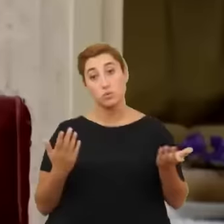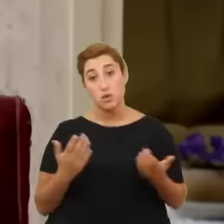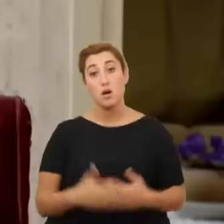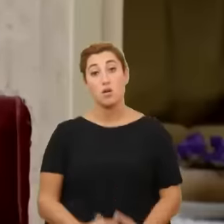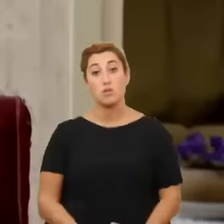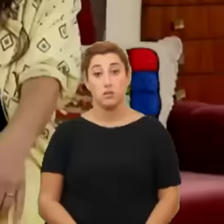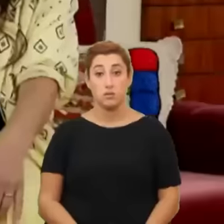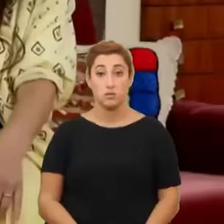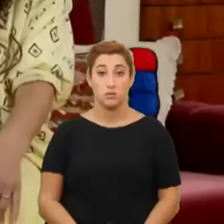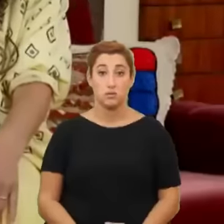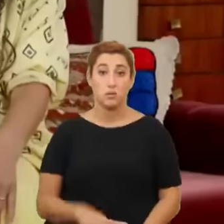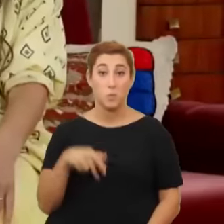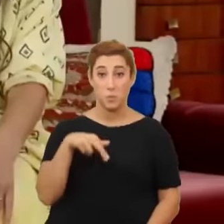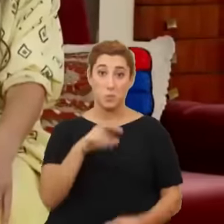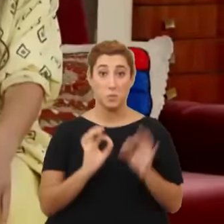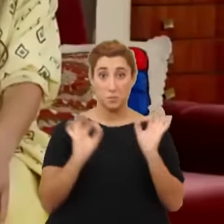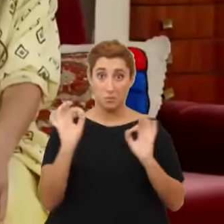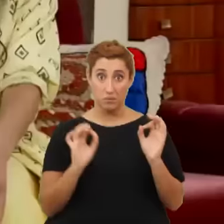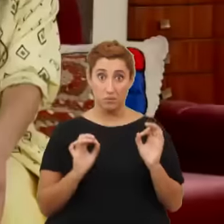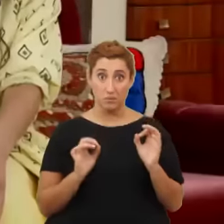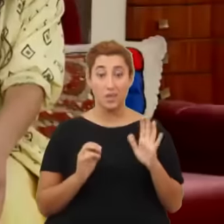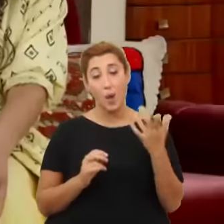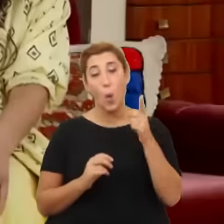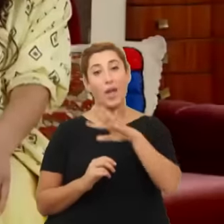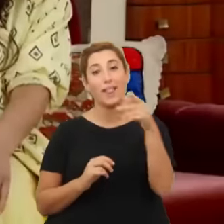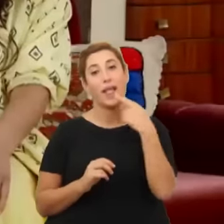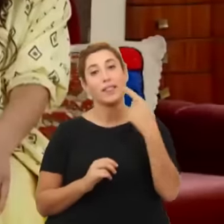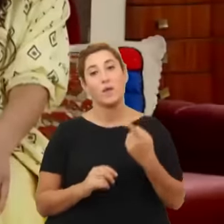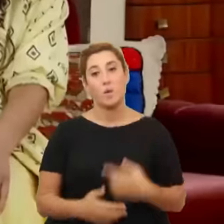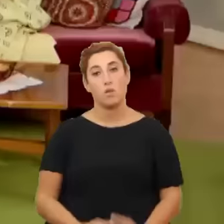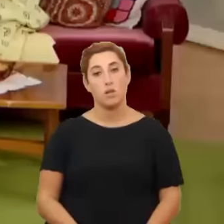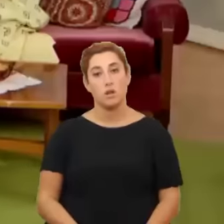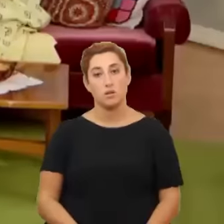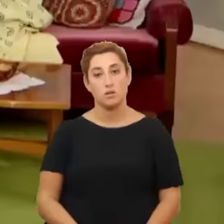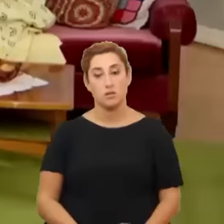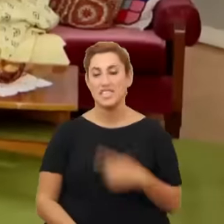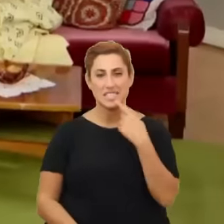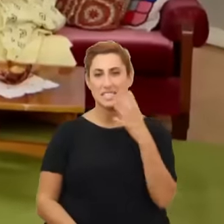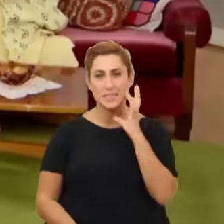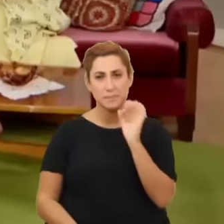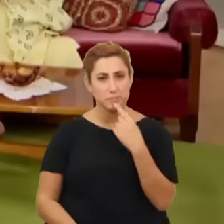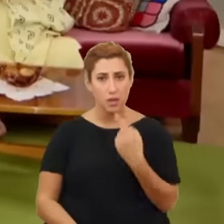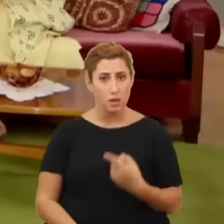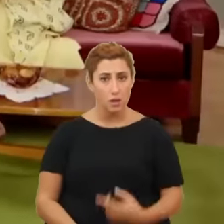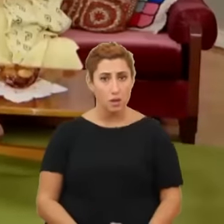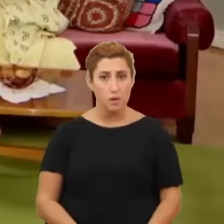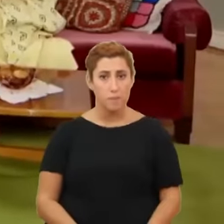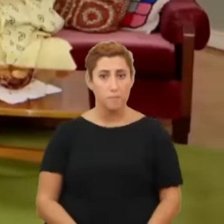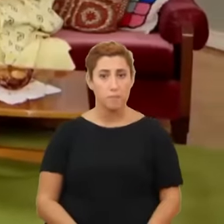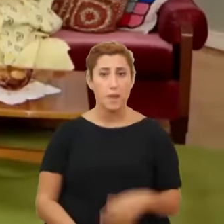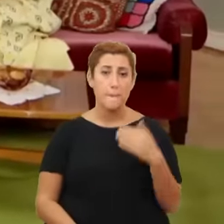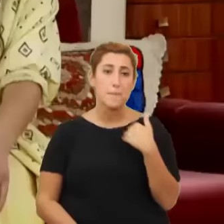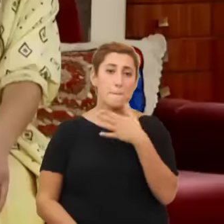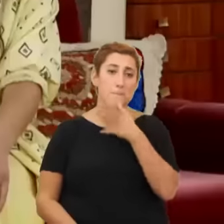yani. Kırıta kırıta mı? Ya öyle diyorlar yani. Kim diyor? Ha